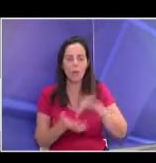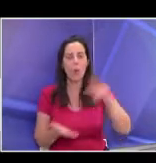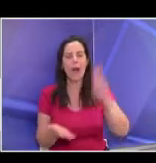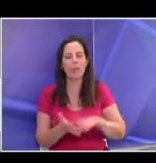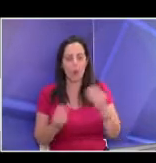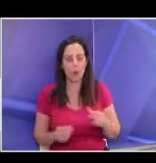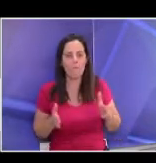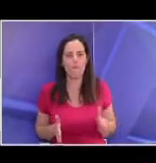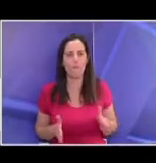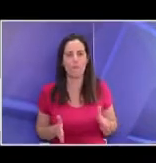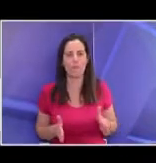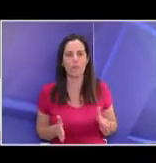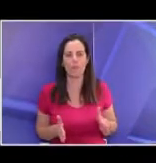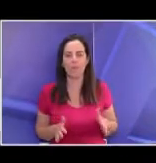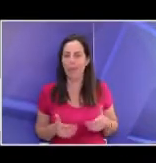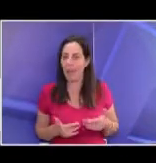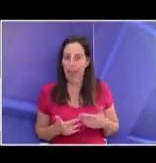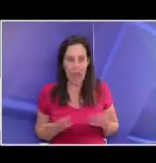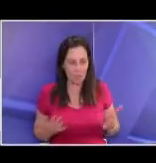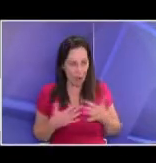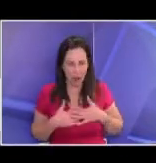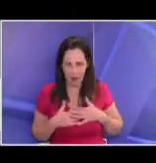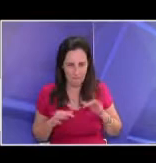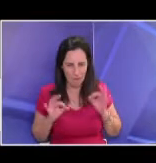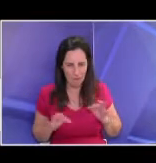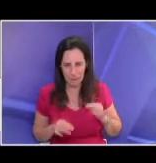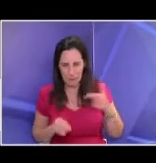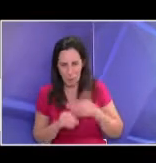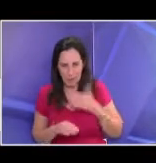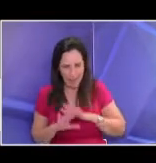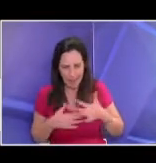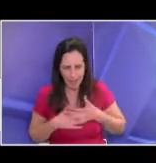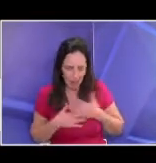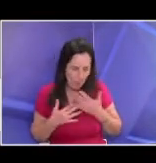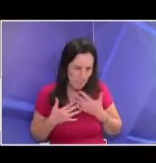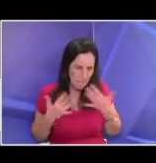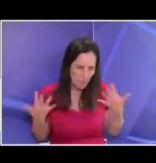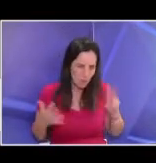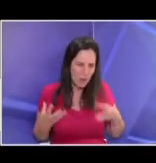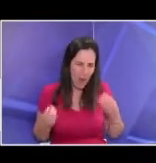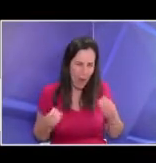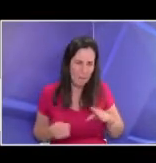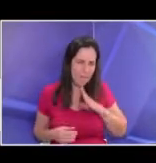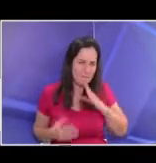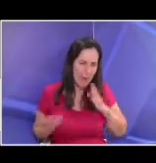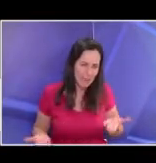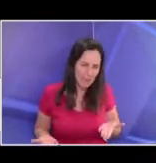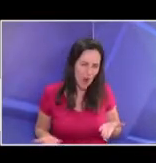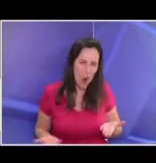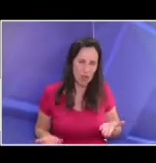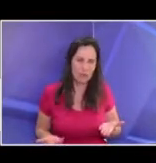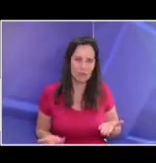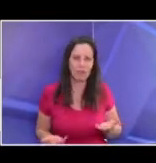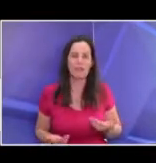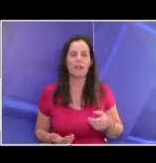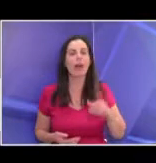במזרח התיכון. אין כאן אהבת אמת בין סעודיה לישראל. ברור לנו שיש כאן הרבה מאוד בעיות ברמה האינטימית.